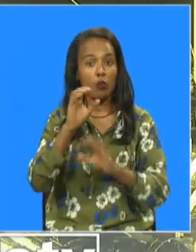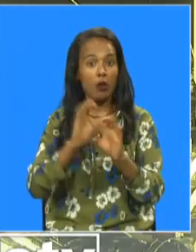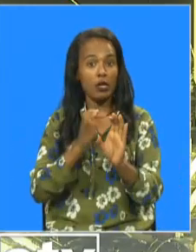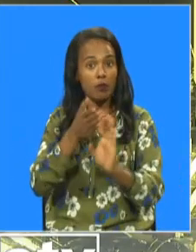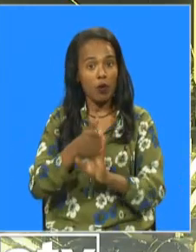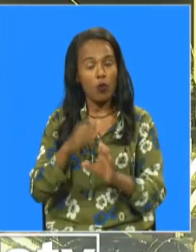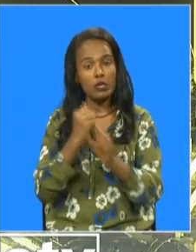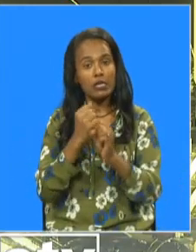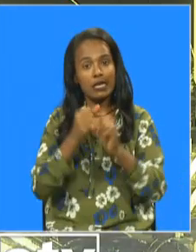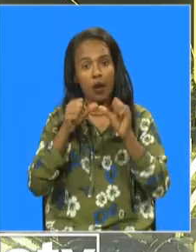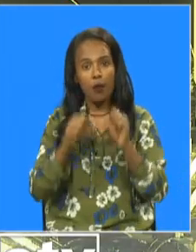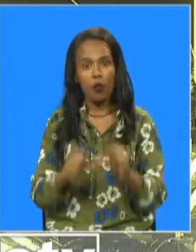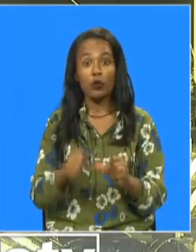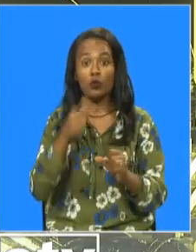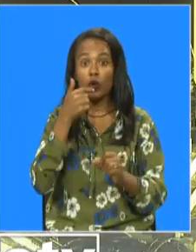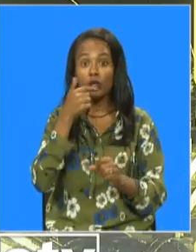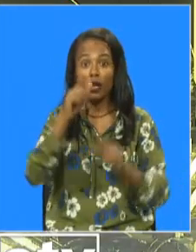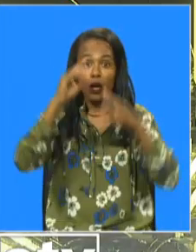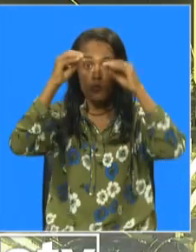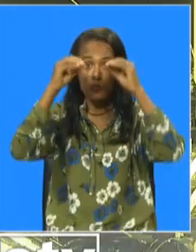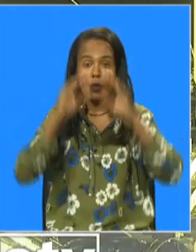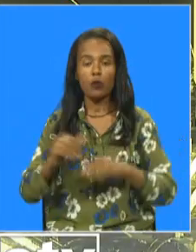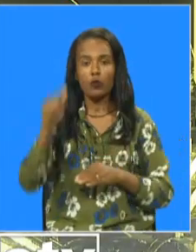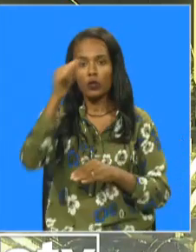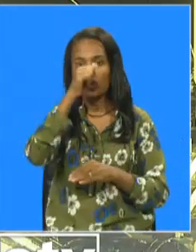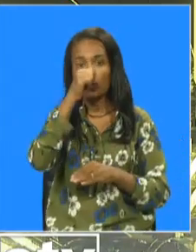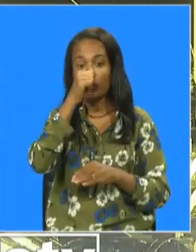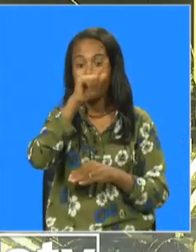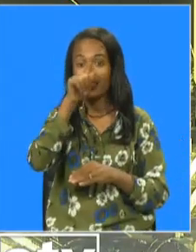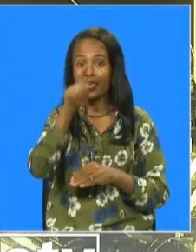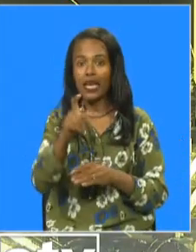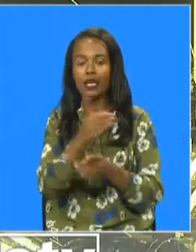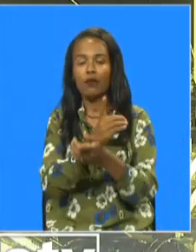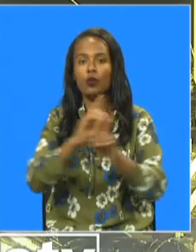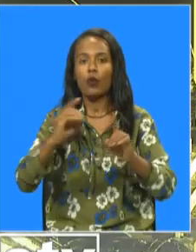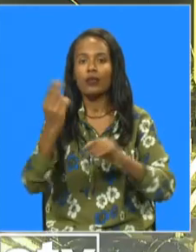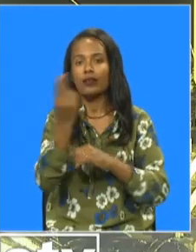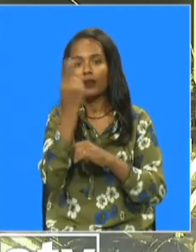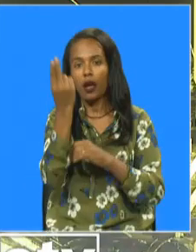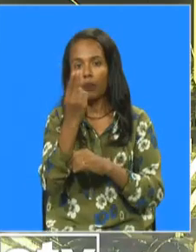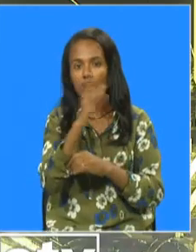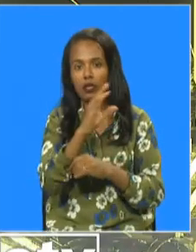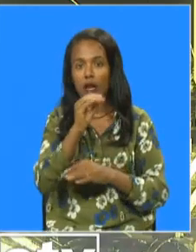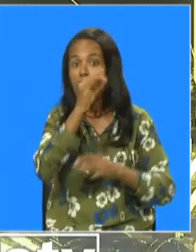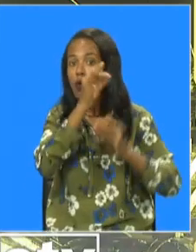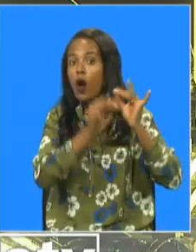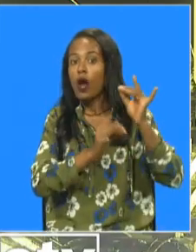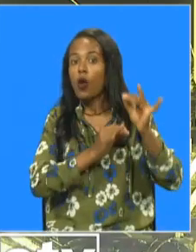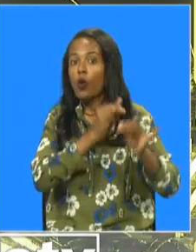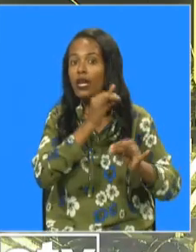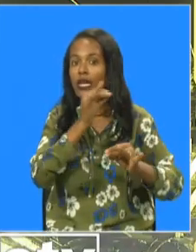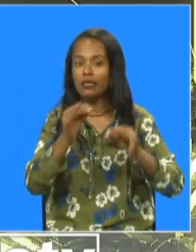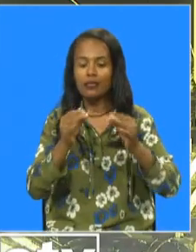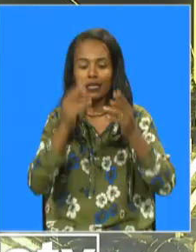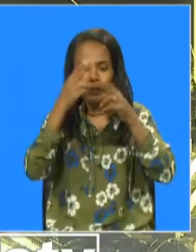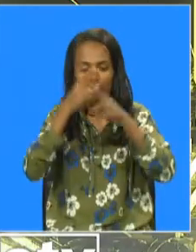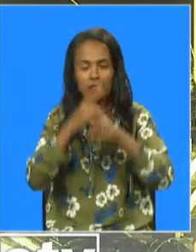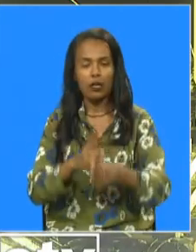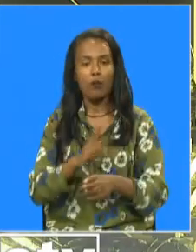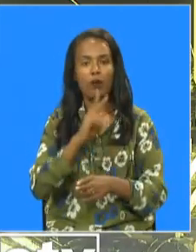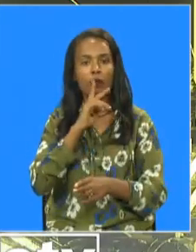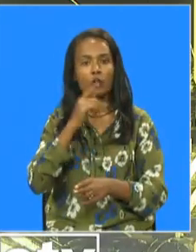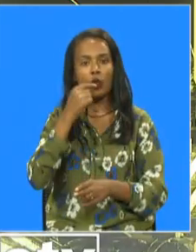ረገድ ስትሰራ መቆየቷን የገለጹት መምህሩ የኢትዮጵያ ጥያቄ የፍትሐዊ ተጠቃሚነትና ሉዓላዊነትን የማስከበርም